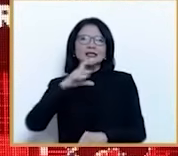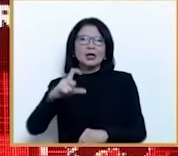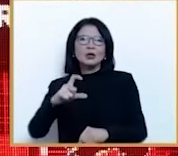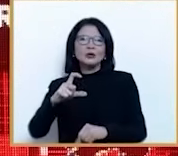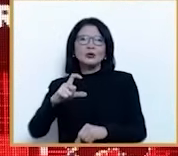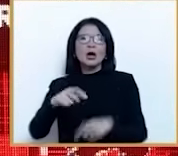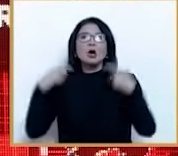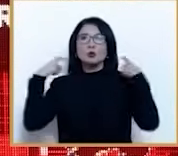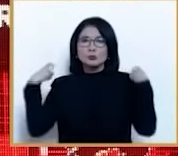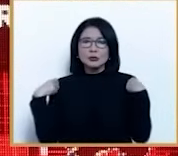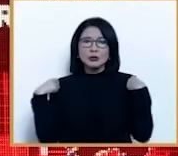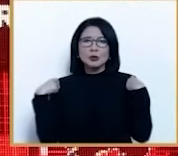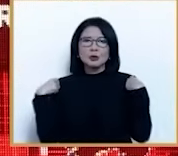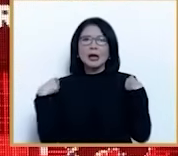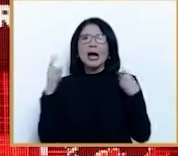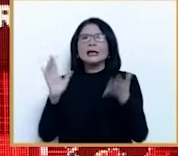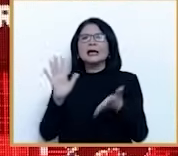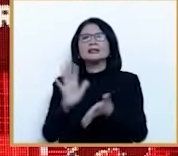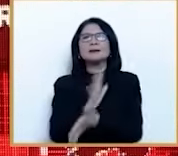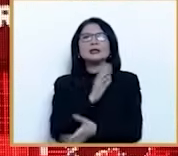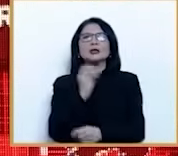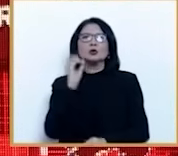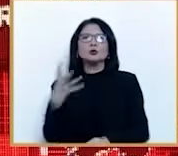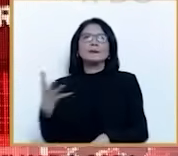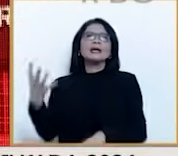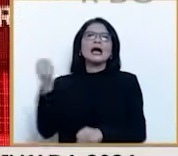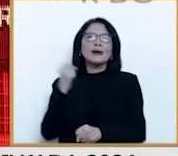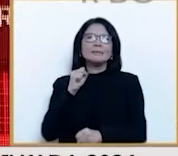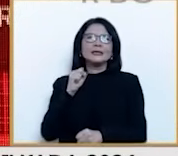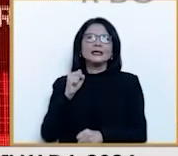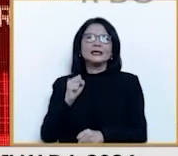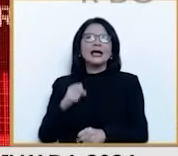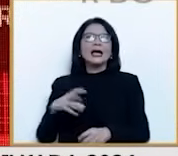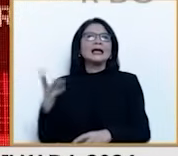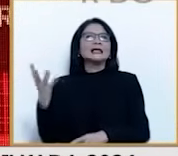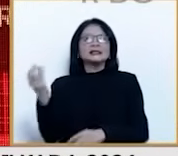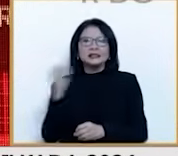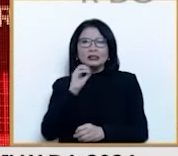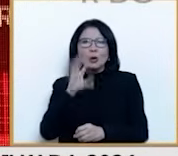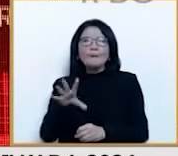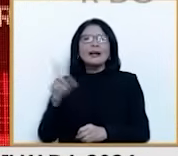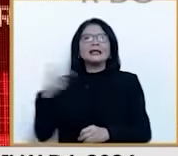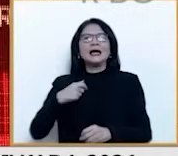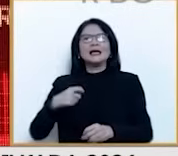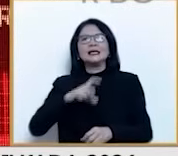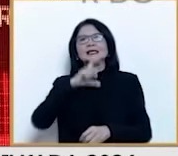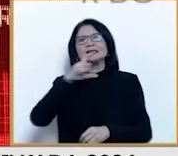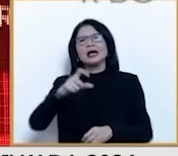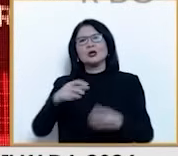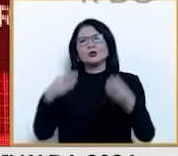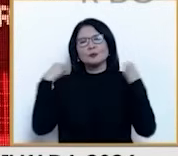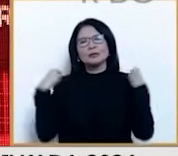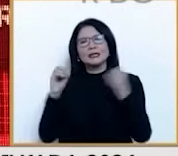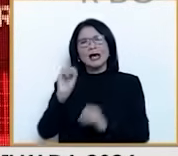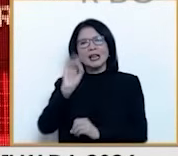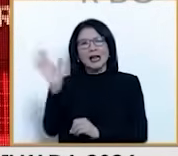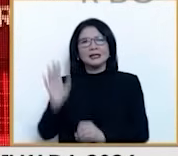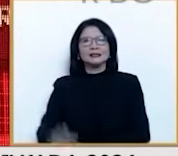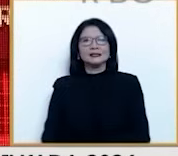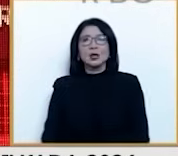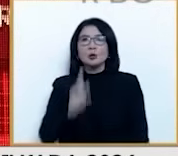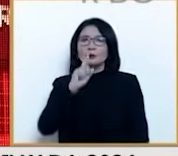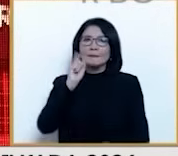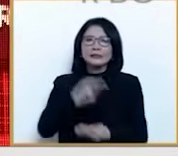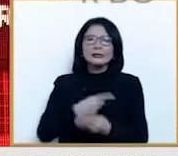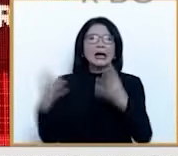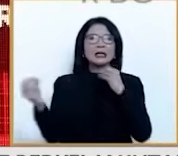gubernur juga diberi kesempatan untuk menanggapi jawaban dari calon gubernur yang lain. Ya, dan untuk